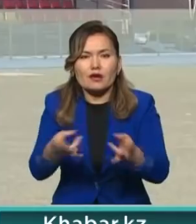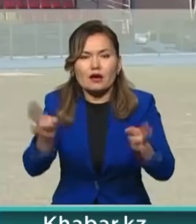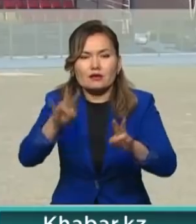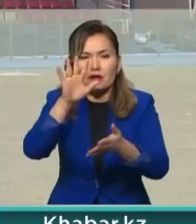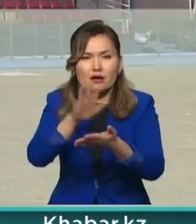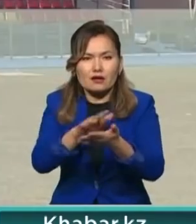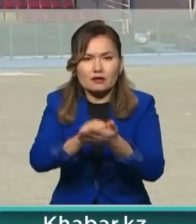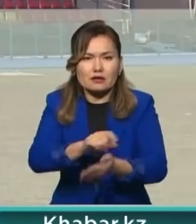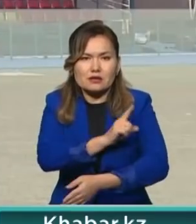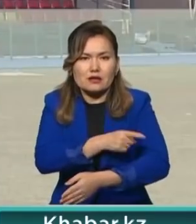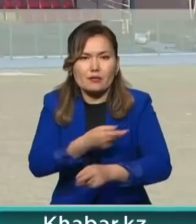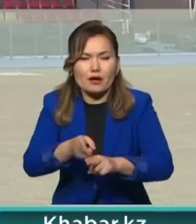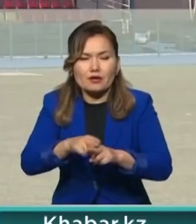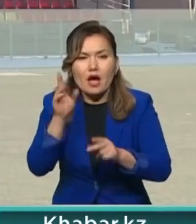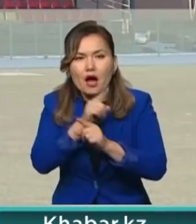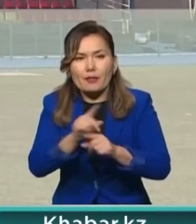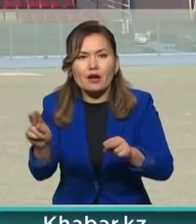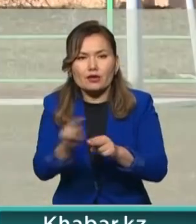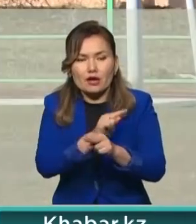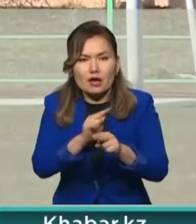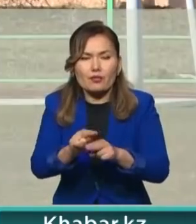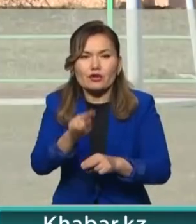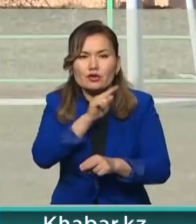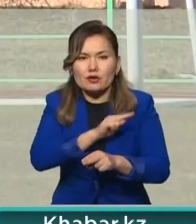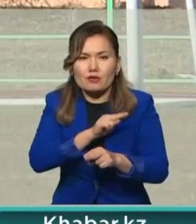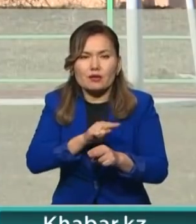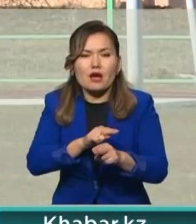батпаққа толтырып тастаған еді. Содан бері қалпына келтіру жұмыстары